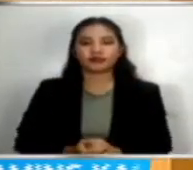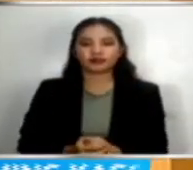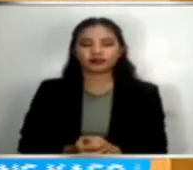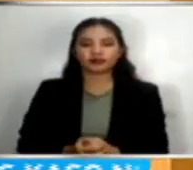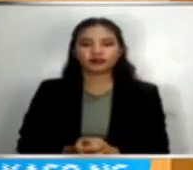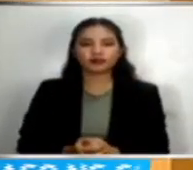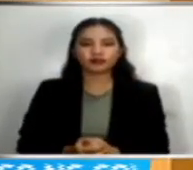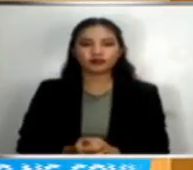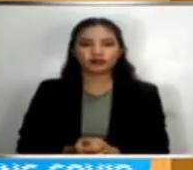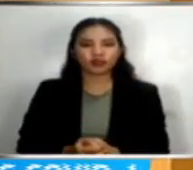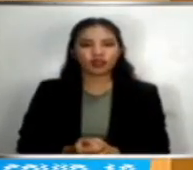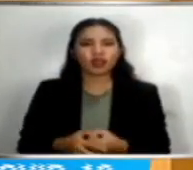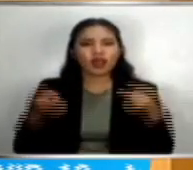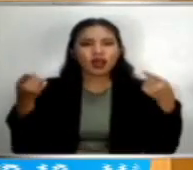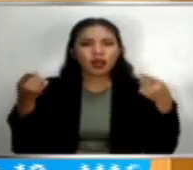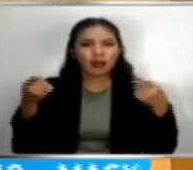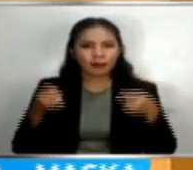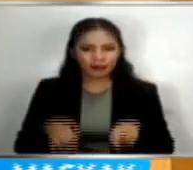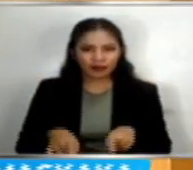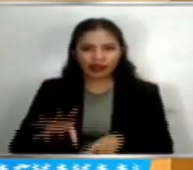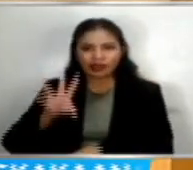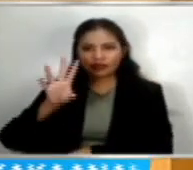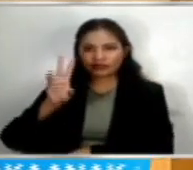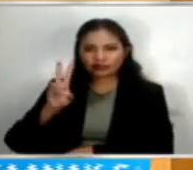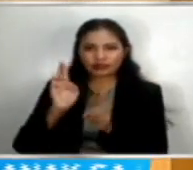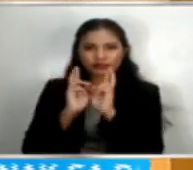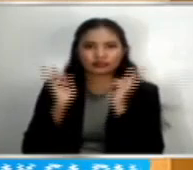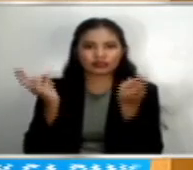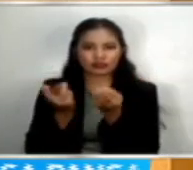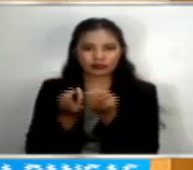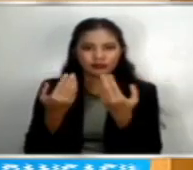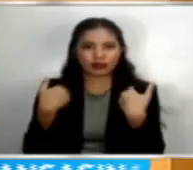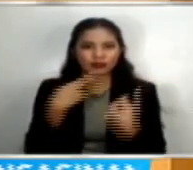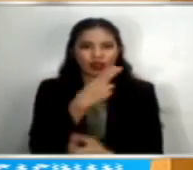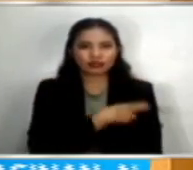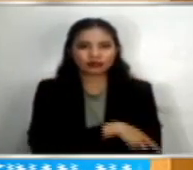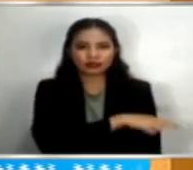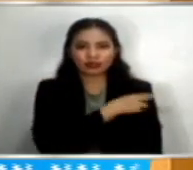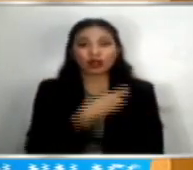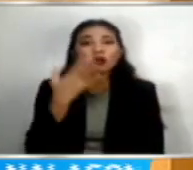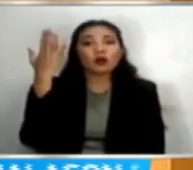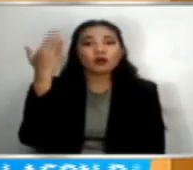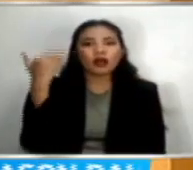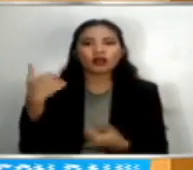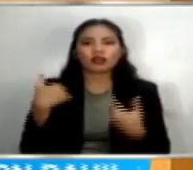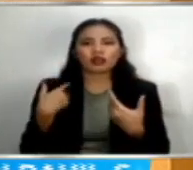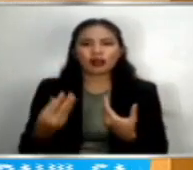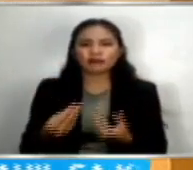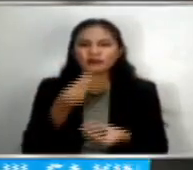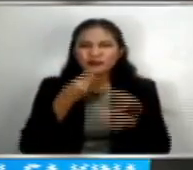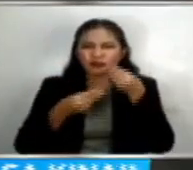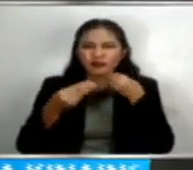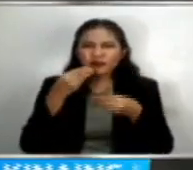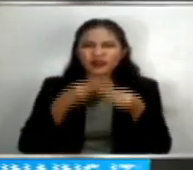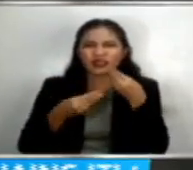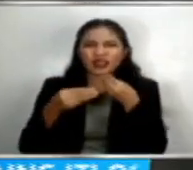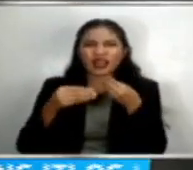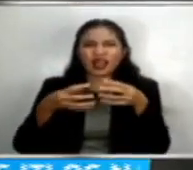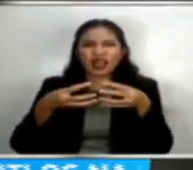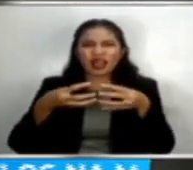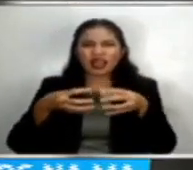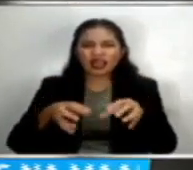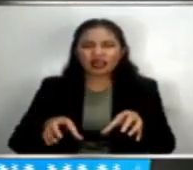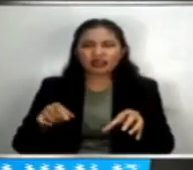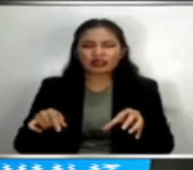Naospital ang anim na magkakaanak sa San Quintin, Pangasinan matapos malason sa kinain nilang itlog na maalat. Nakaramdam sila ng